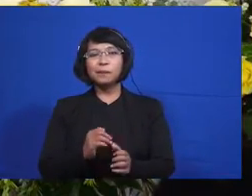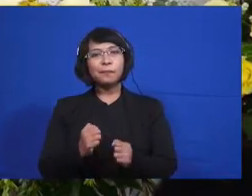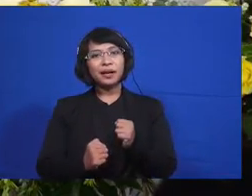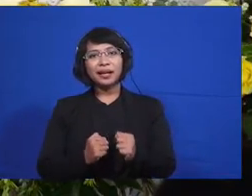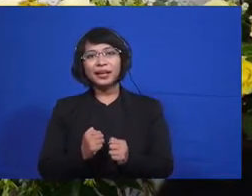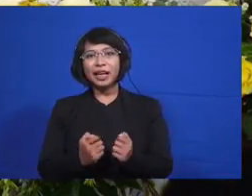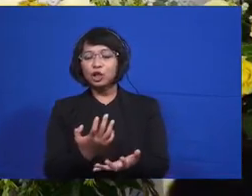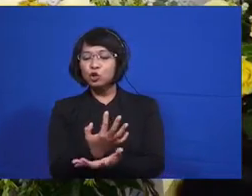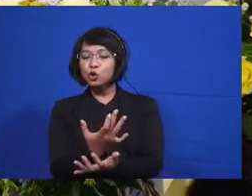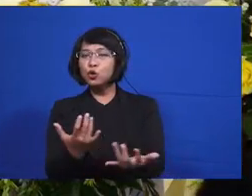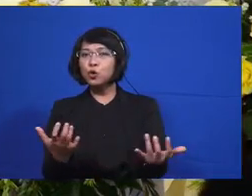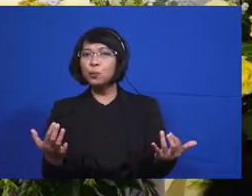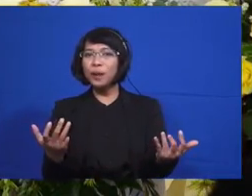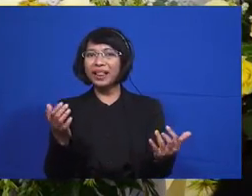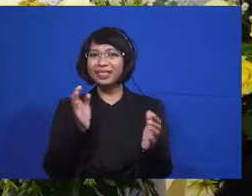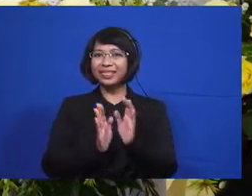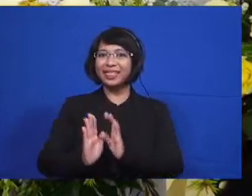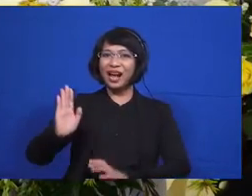Allah.